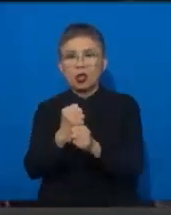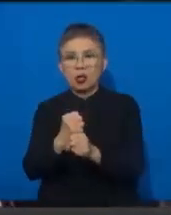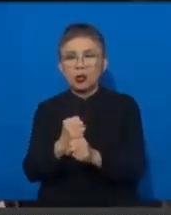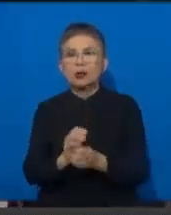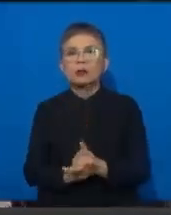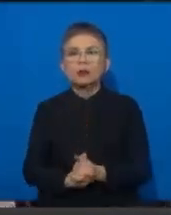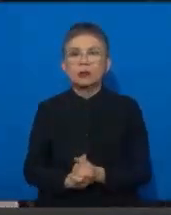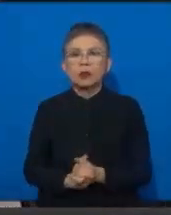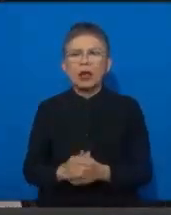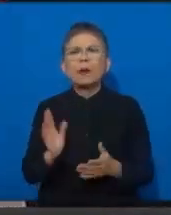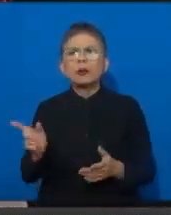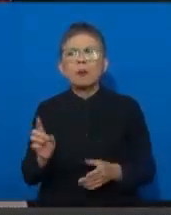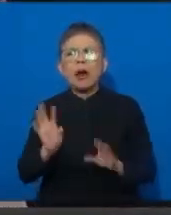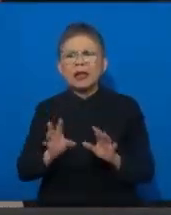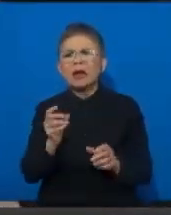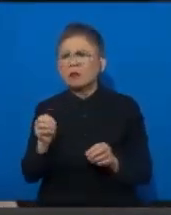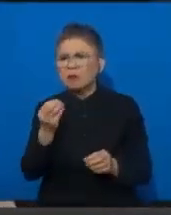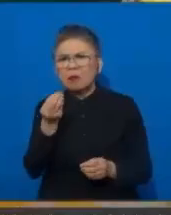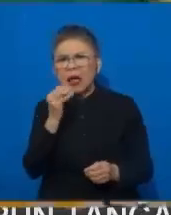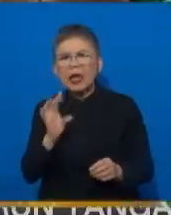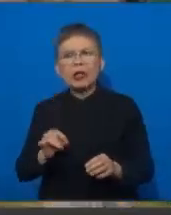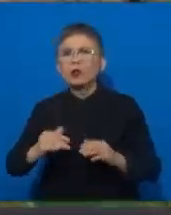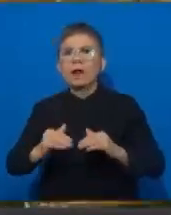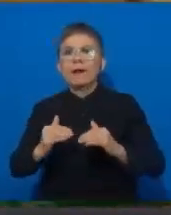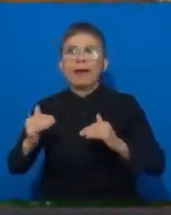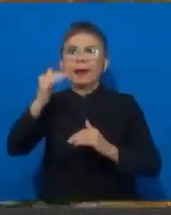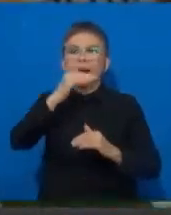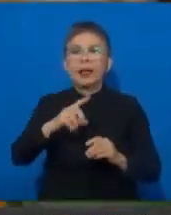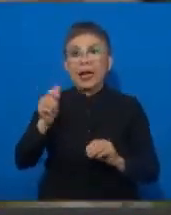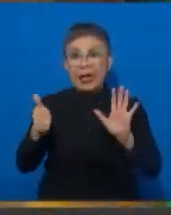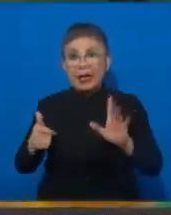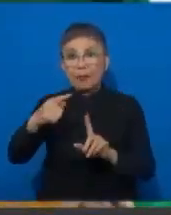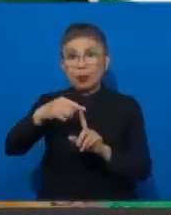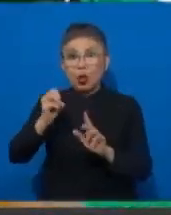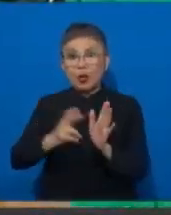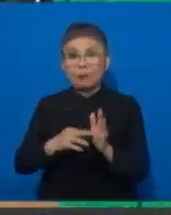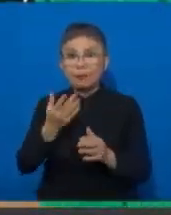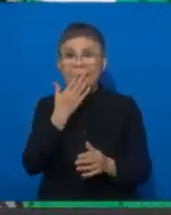yang sejak beberapa pekan terakhir mengalami lonjakan. Sebanyak 6 ton beras dan minyak goreng yang